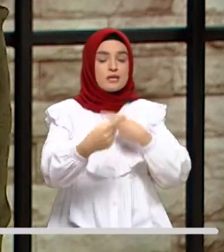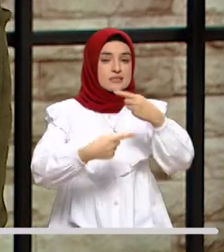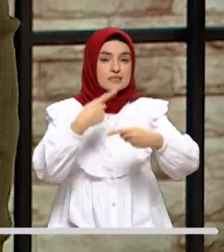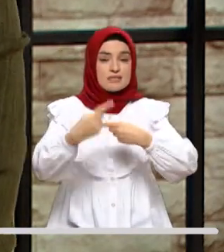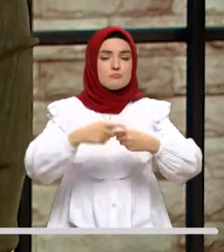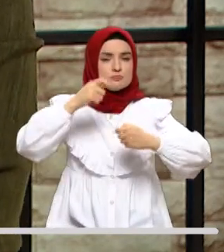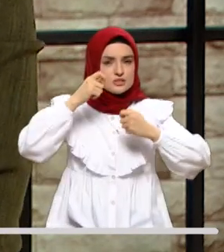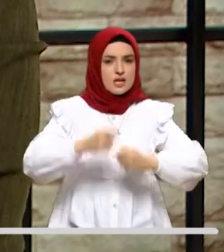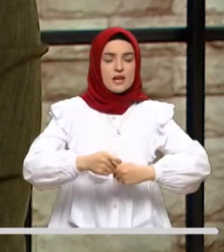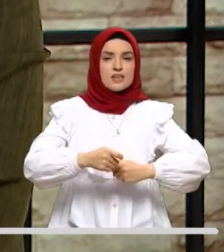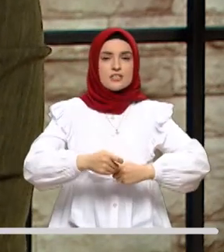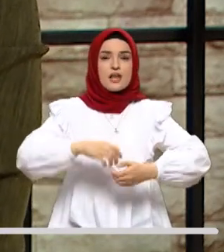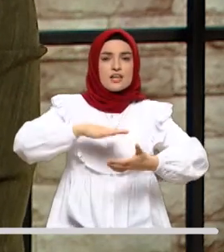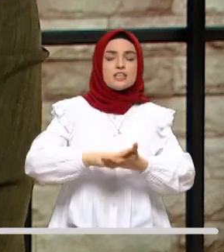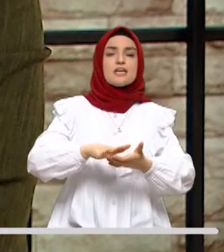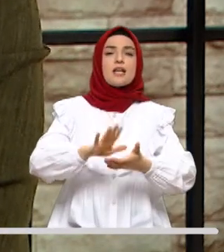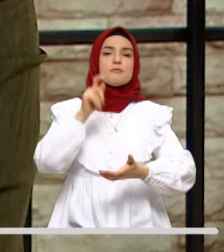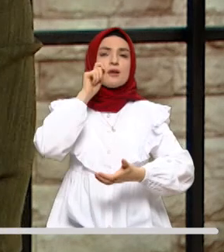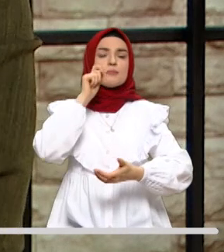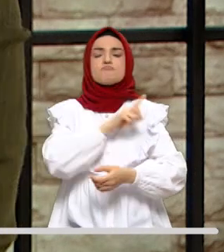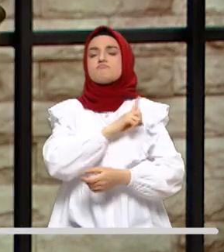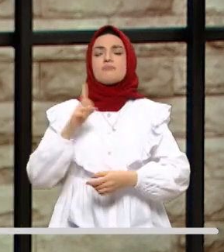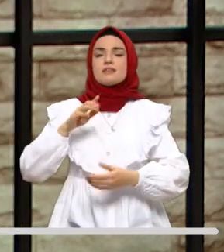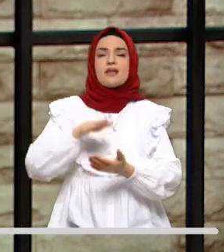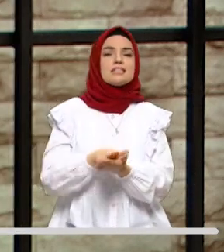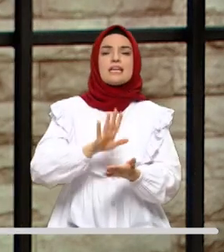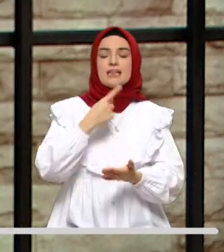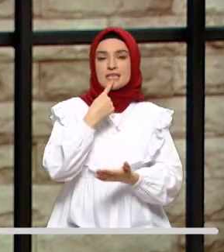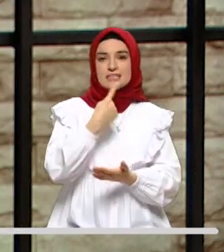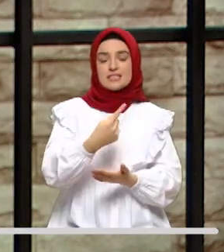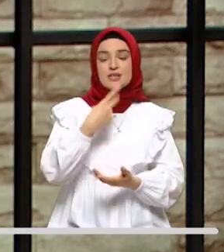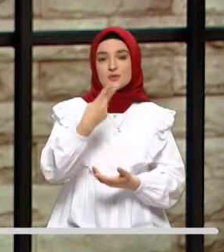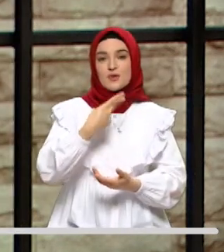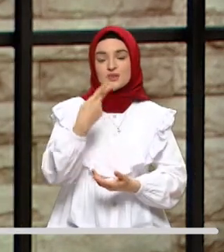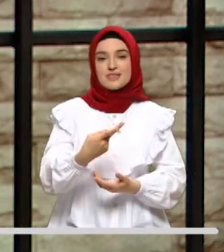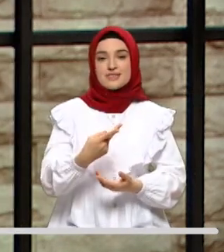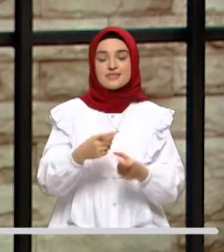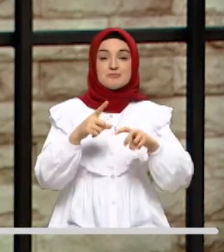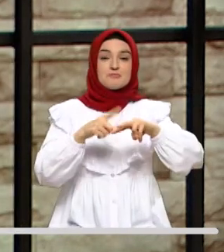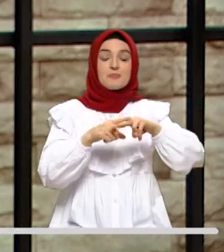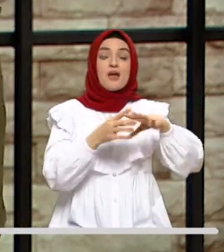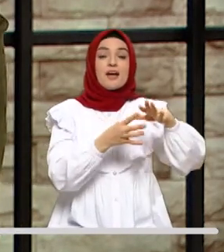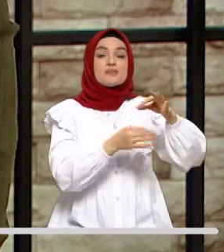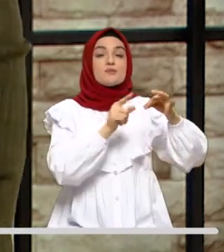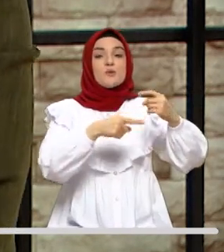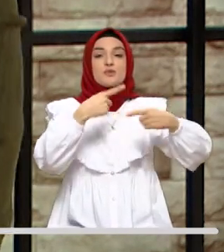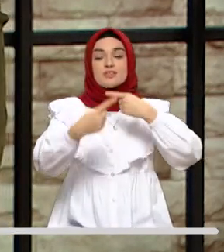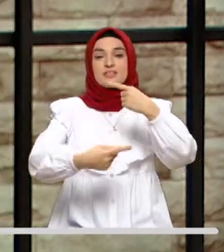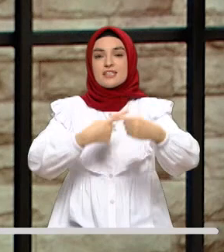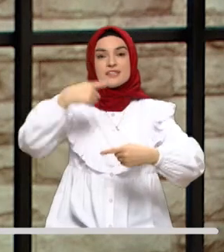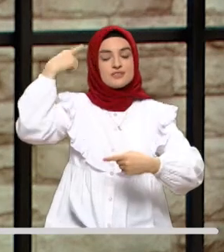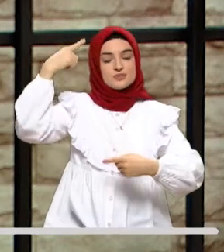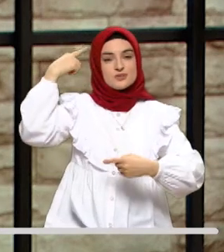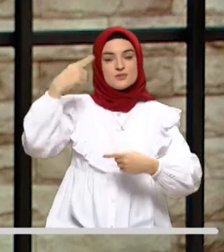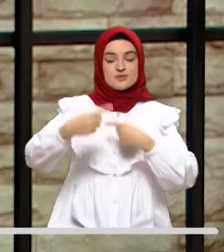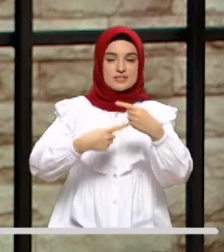gerçek. Çiğnetmedi namusunu, asla çiğnetmeyecek diye konuşturduğu Asım ve onun nesli şuurun